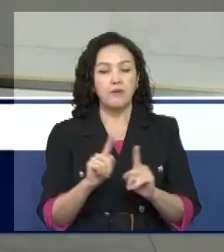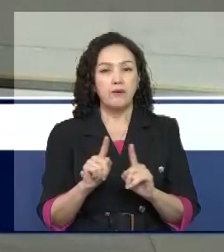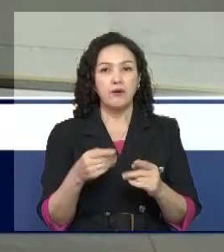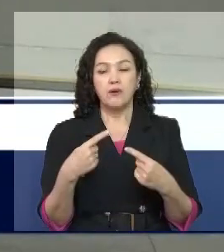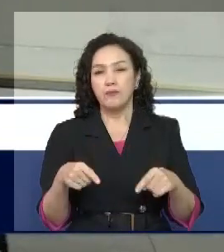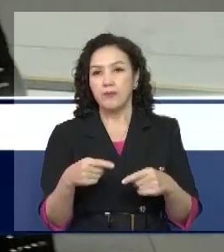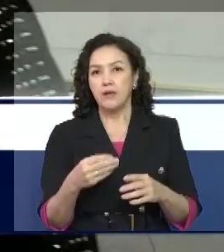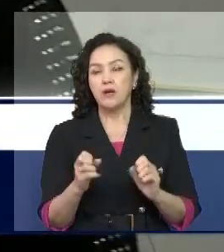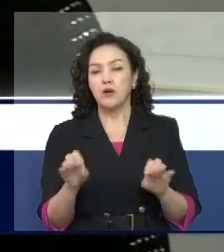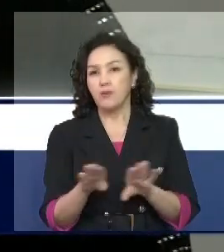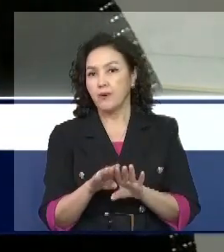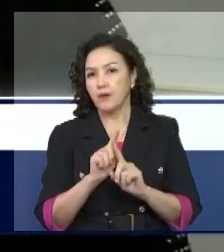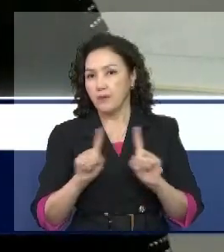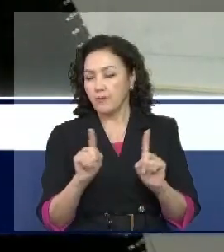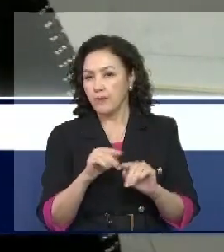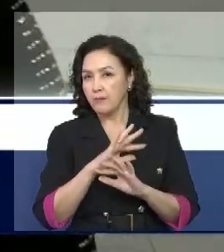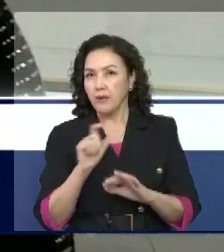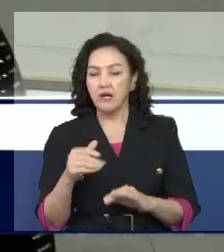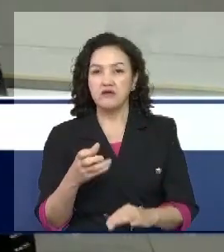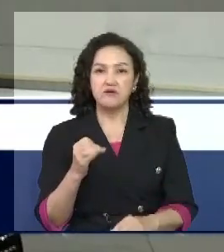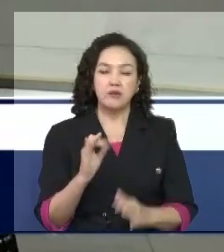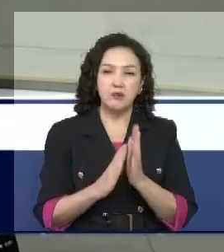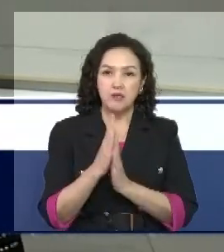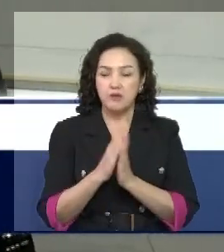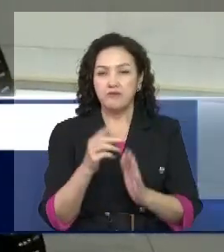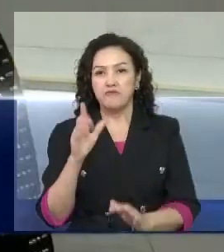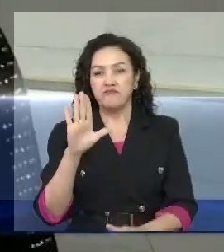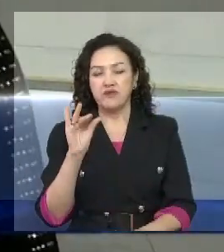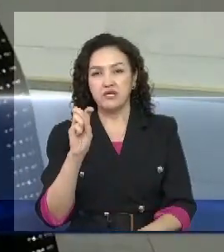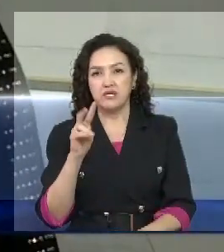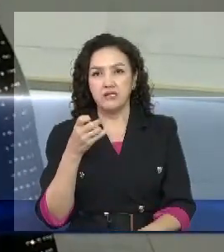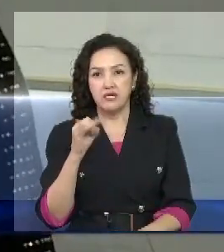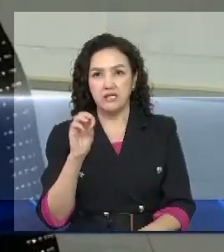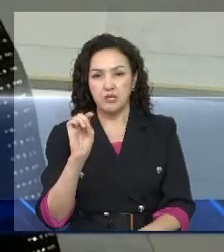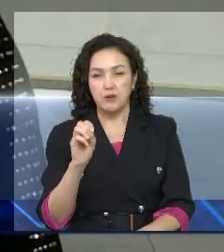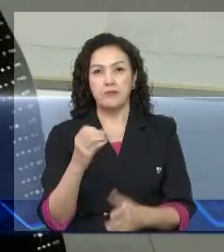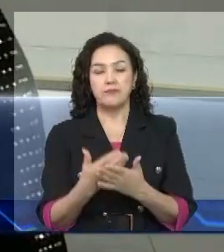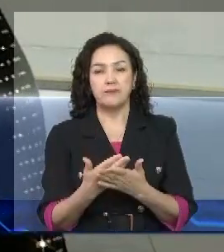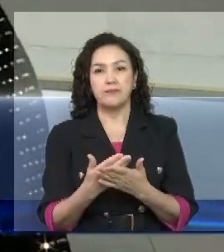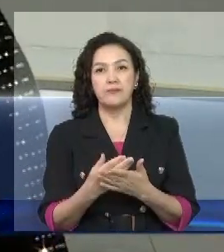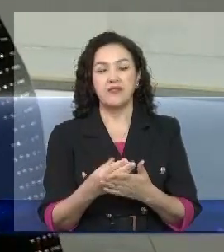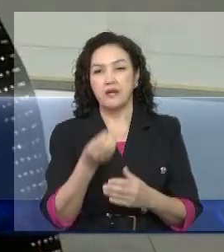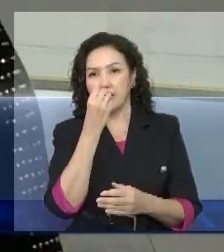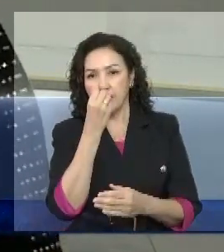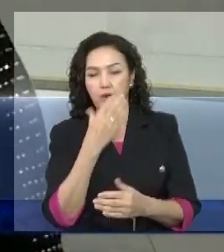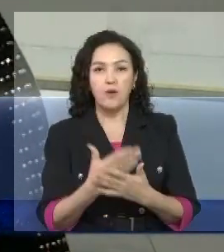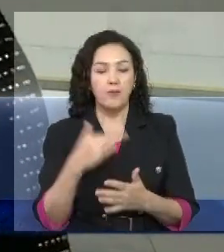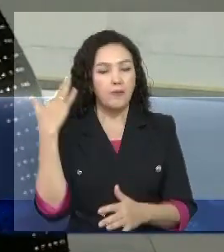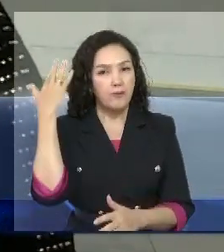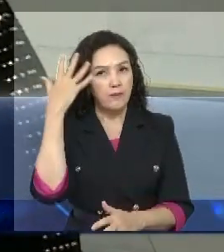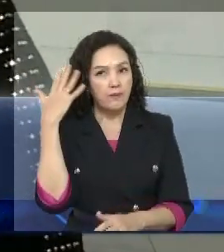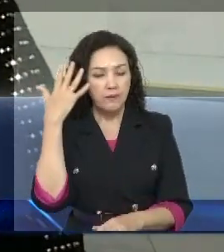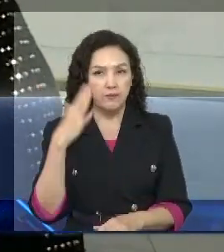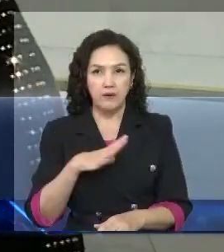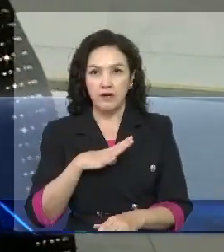другой стороны, так актуально, сейчас очень много людей вегетариане, да, то есть это не просто перейти на растительную пищу, это поменять образ мышления,